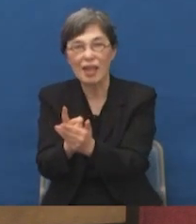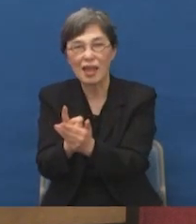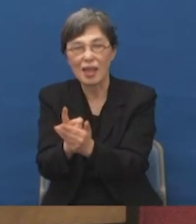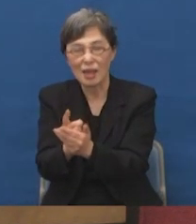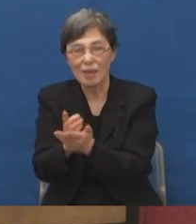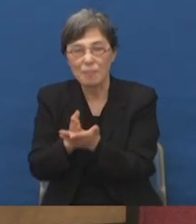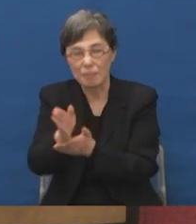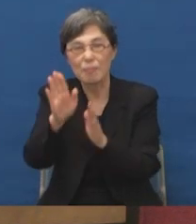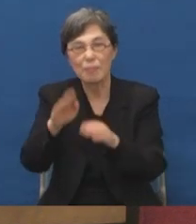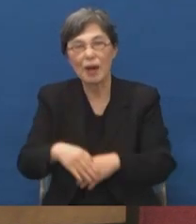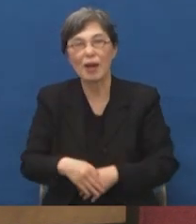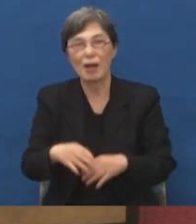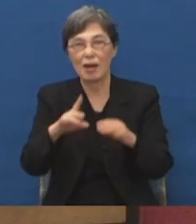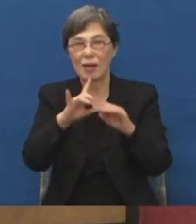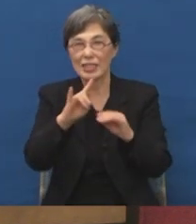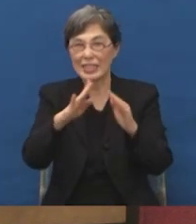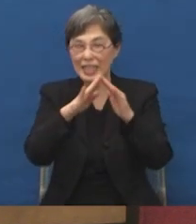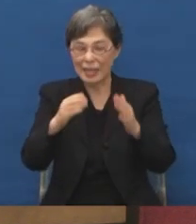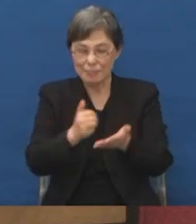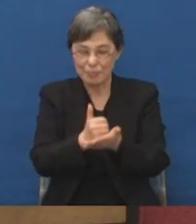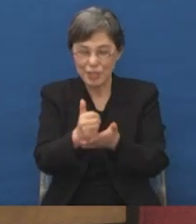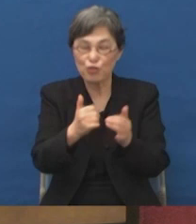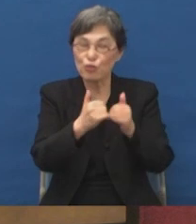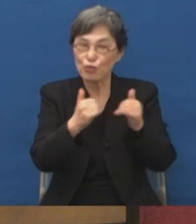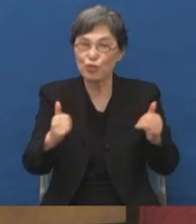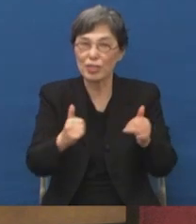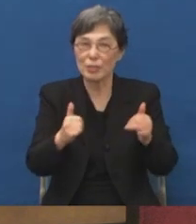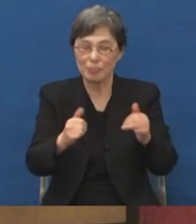行しました。議会制民主主義を踏みにじる